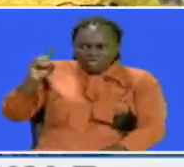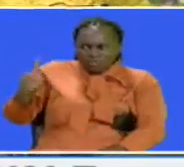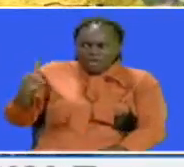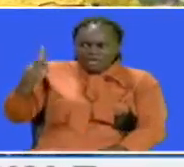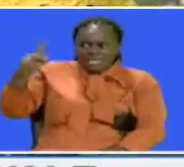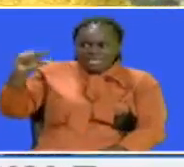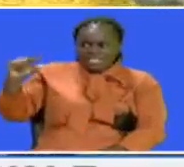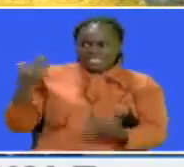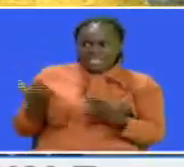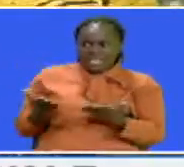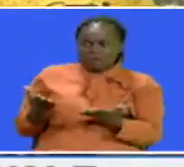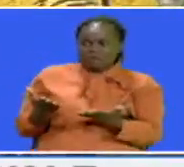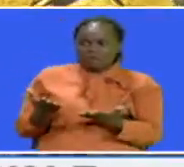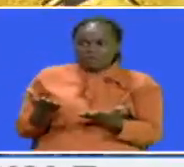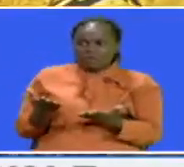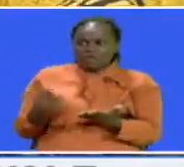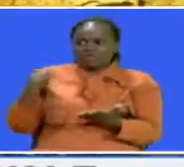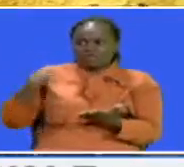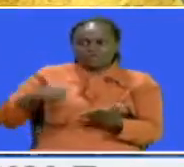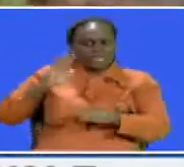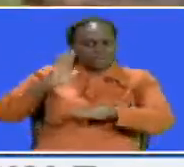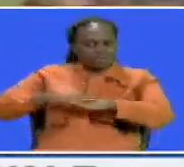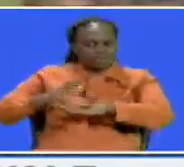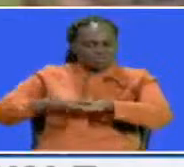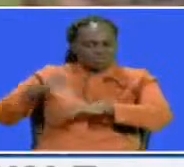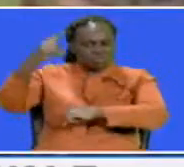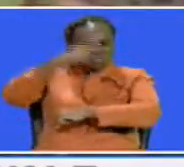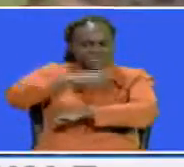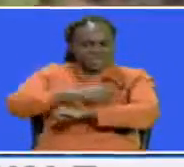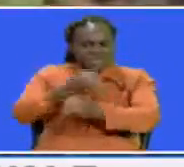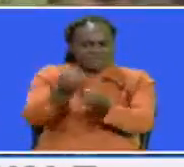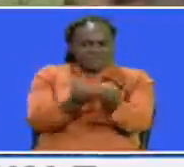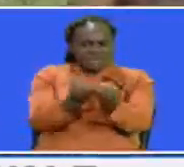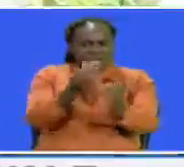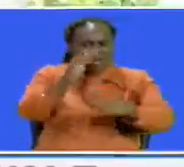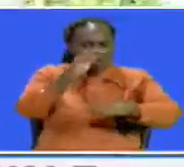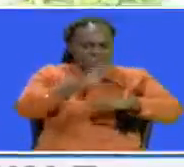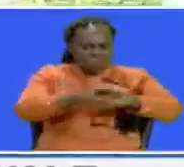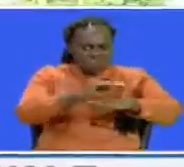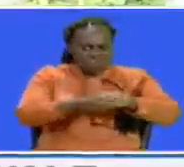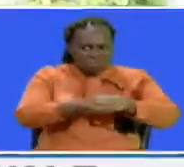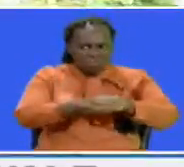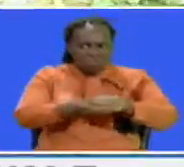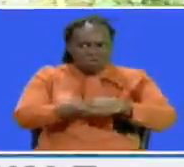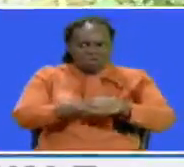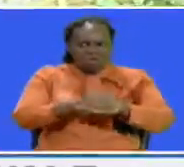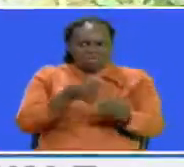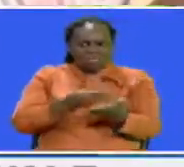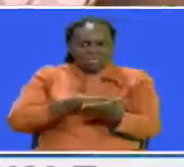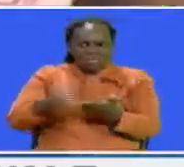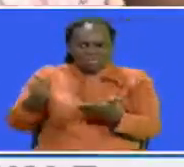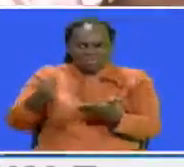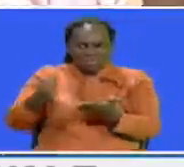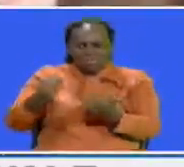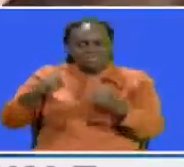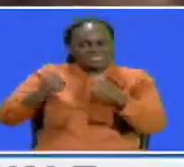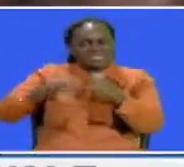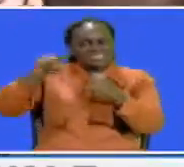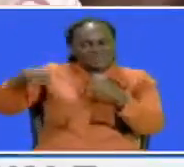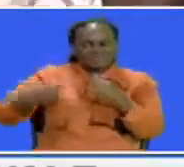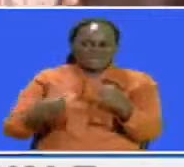yenye imetoka hii, ni kwamba leo ni siku njema, dagaa walikuwa ni wazuri. Mali nimenunua kwa bei ya juu